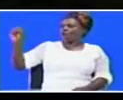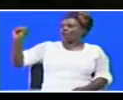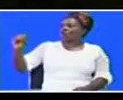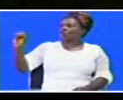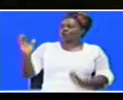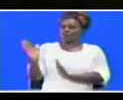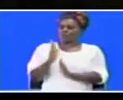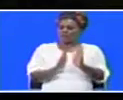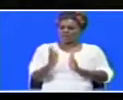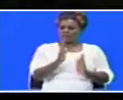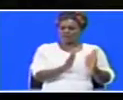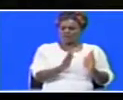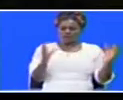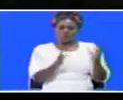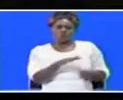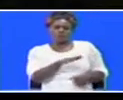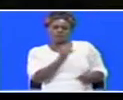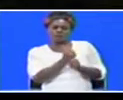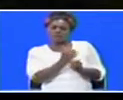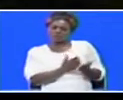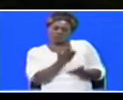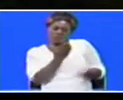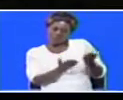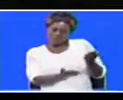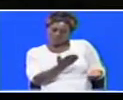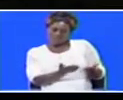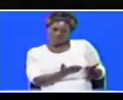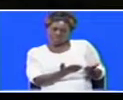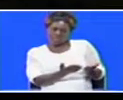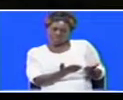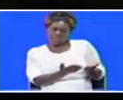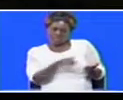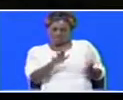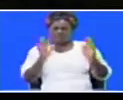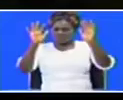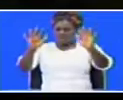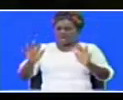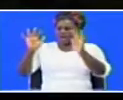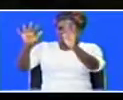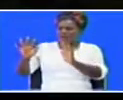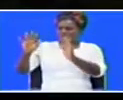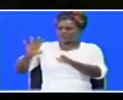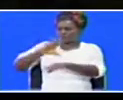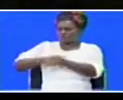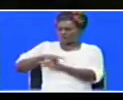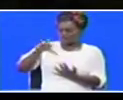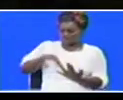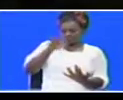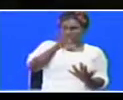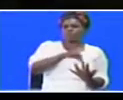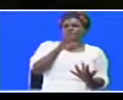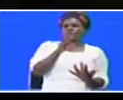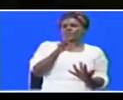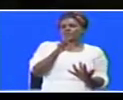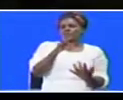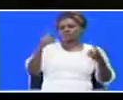na kundi lake ili kuhakikisha kwamba pengine jinsi ambavyo wamefanya kampeni ya kutoa tiketi ya chama cha Jubilee